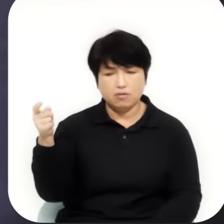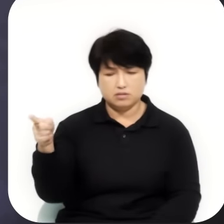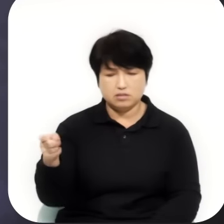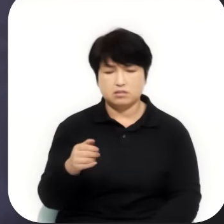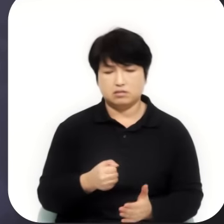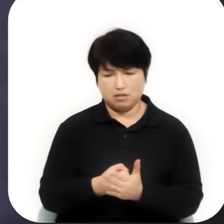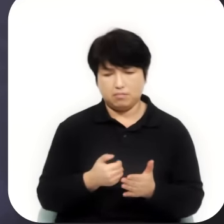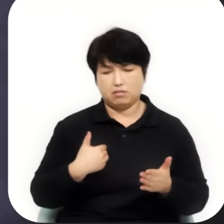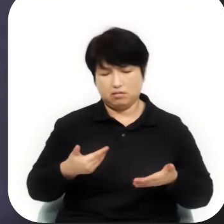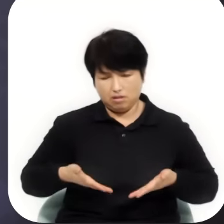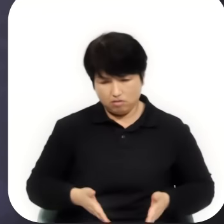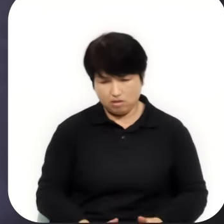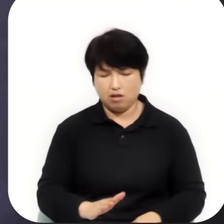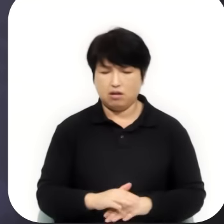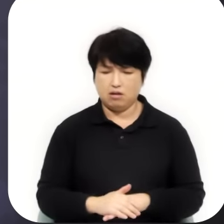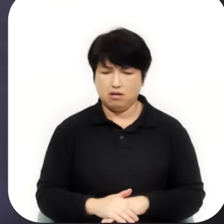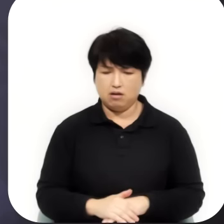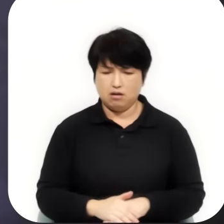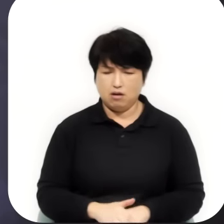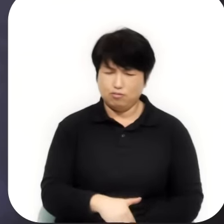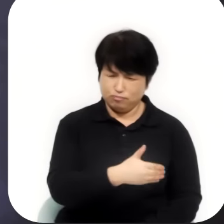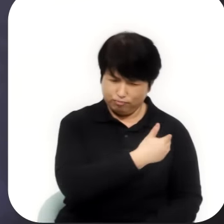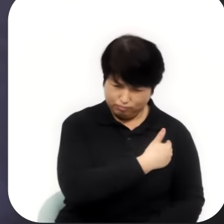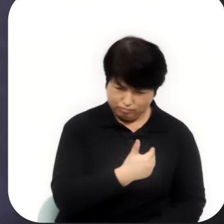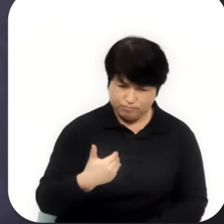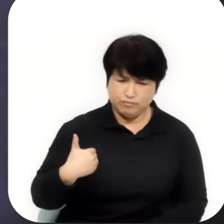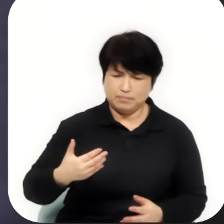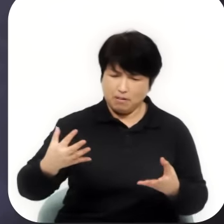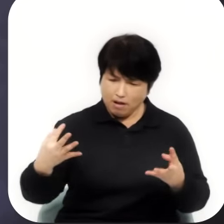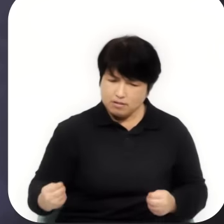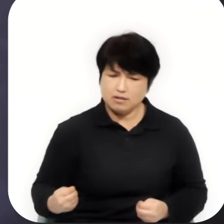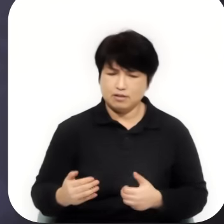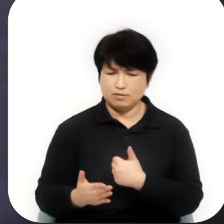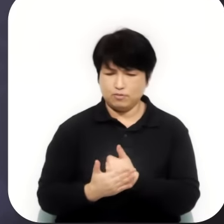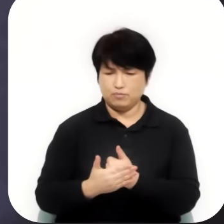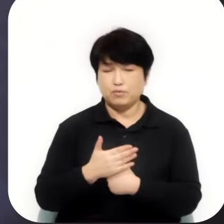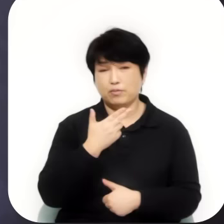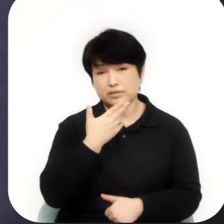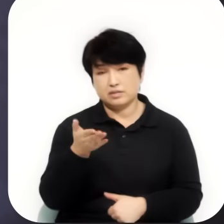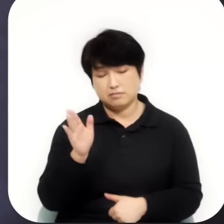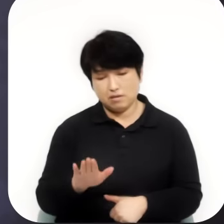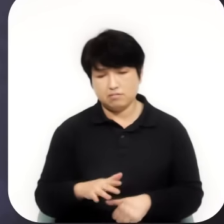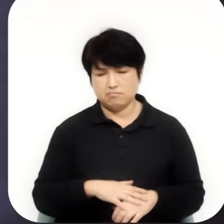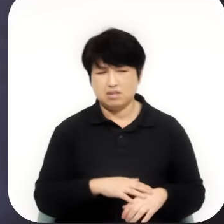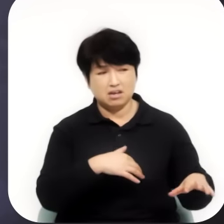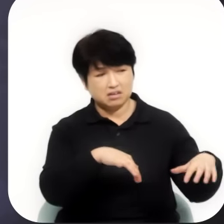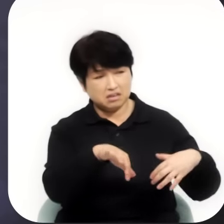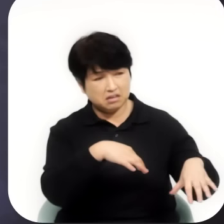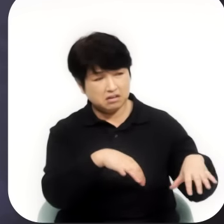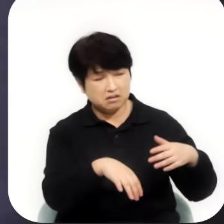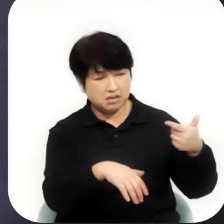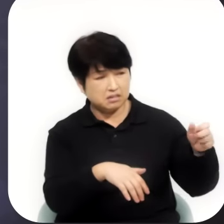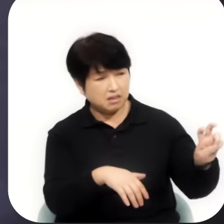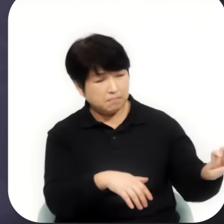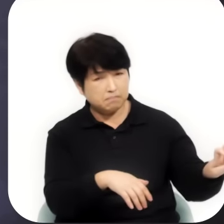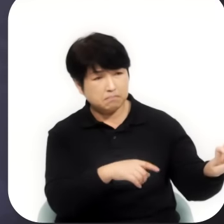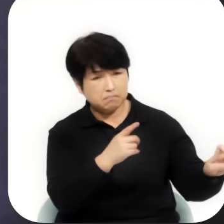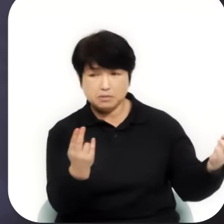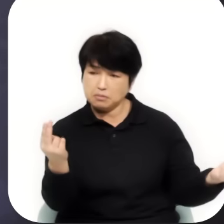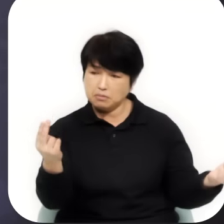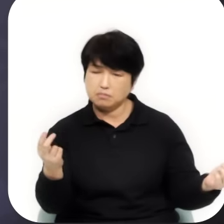내가 원하는 만큼 나를 이렇게 도와주지는 못했지만 길 가는 사람하고 비교해보면